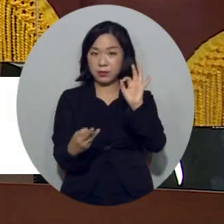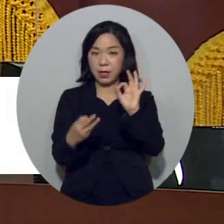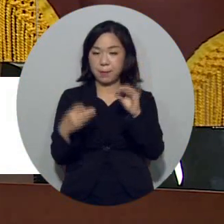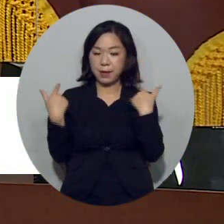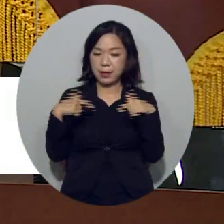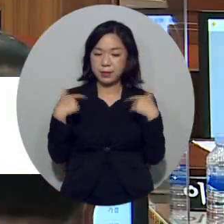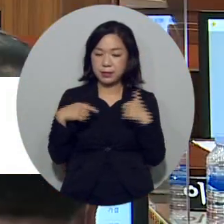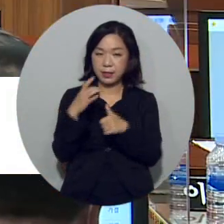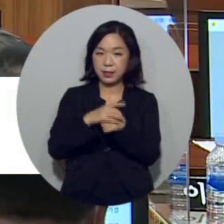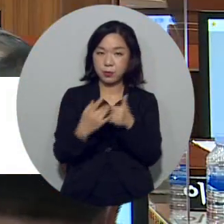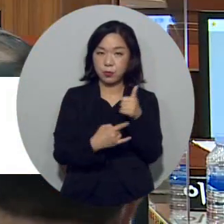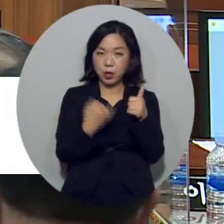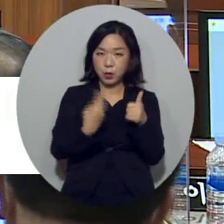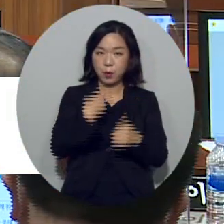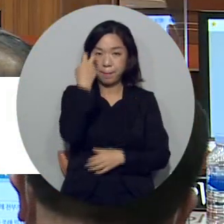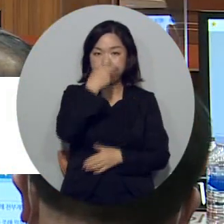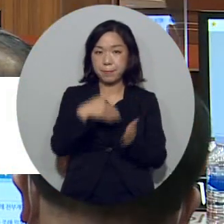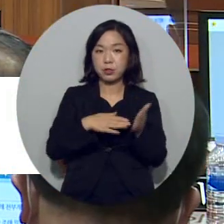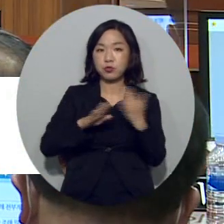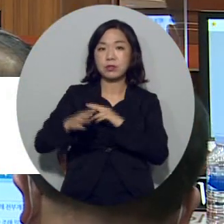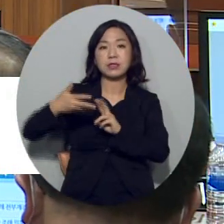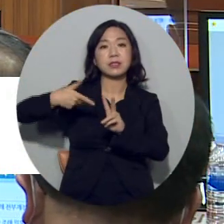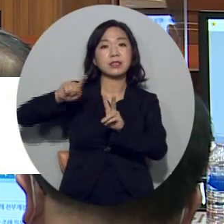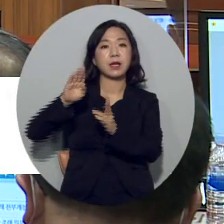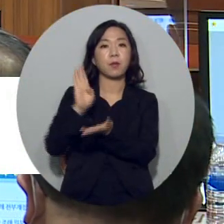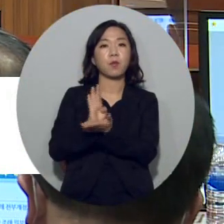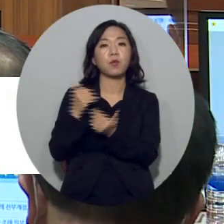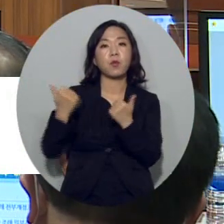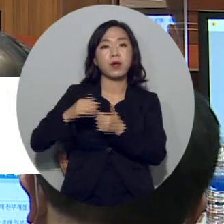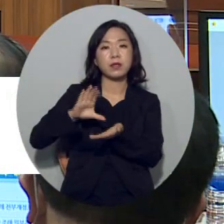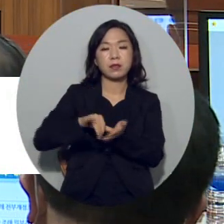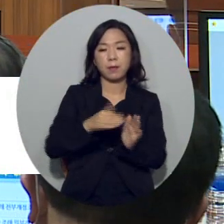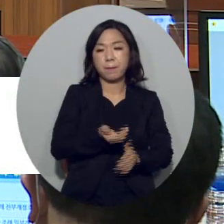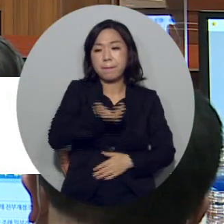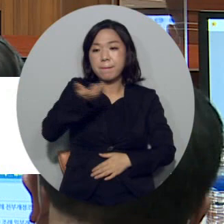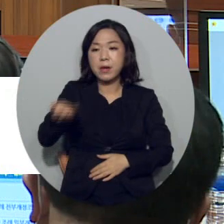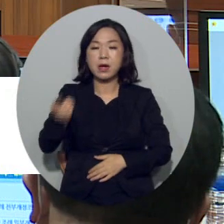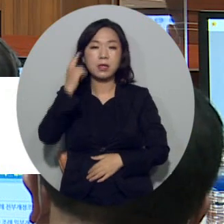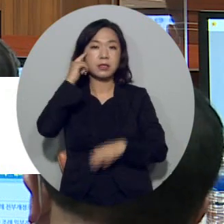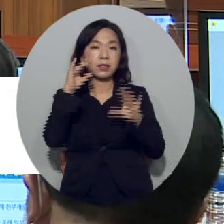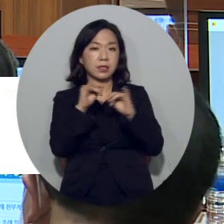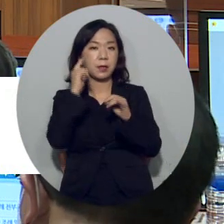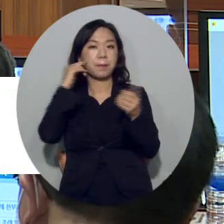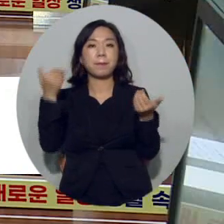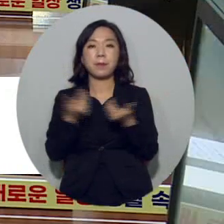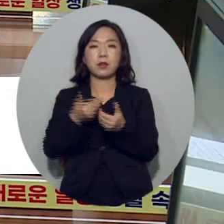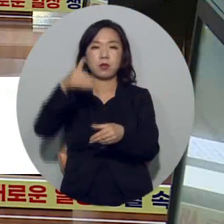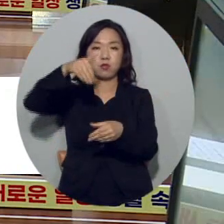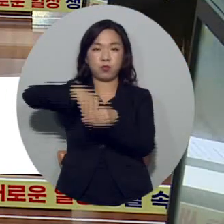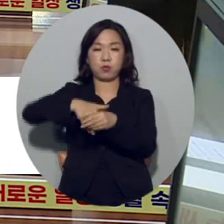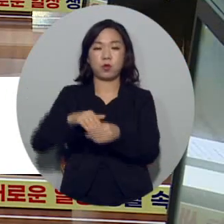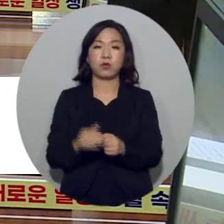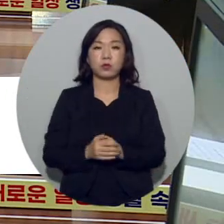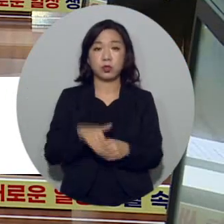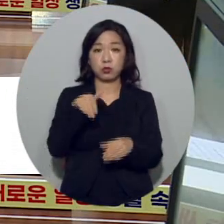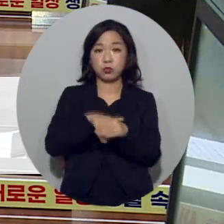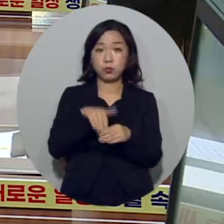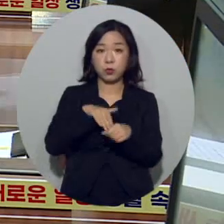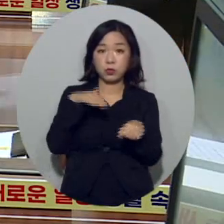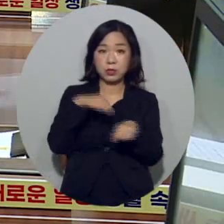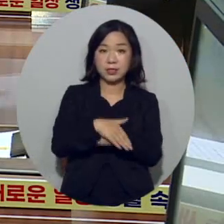14일 2차 본회의에 상정해 찬반 투표를 합니다 투표 방식은 지난번처럼